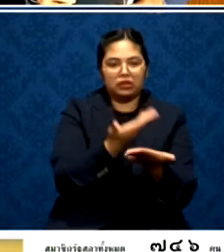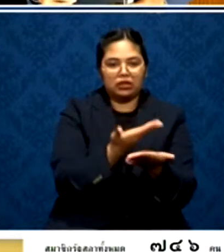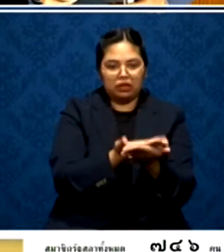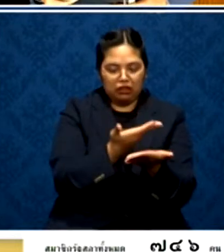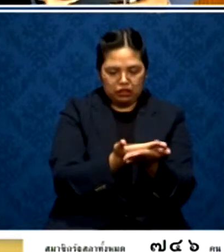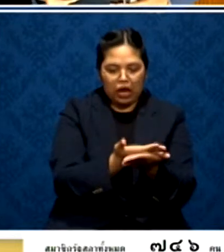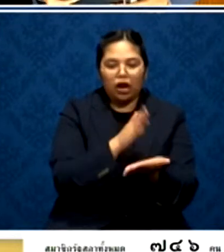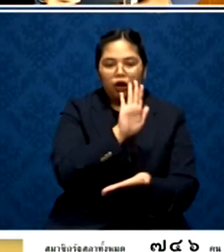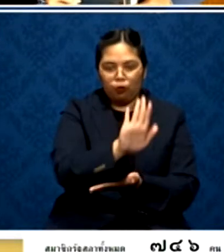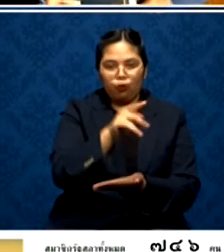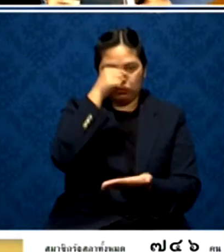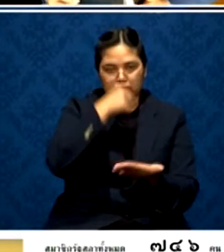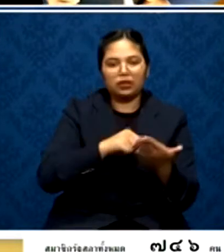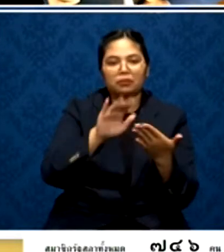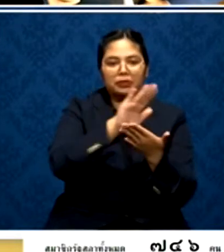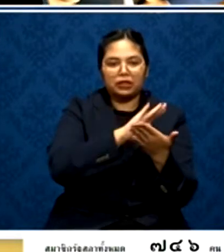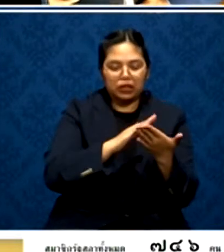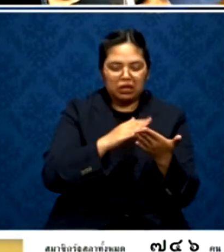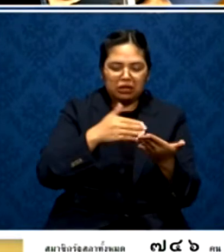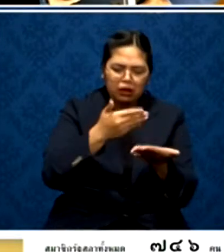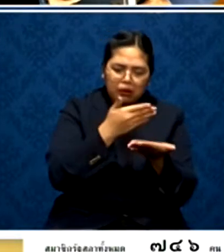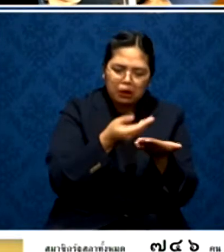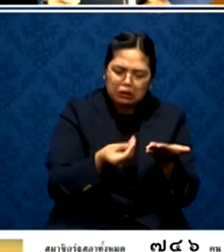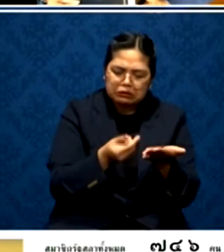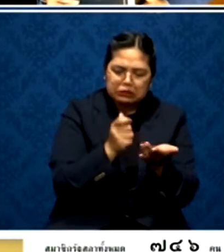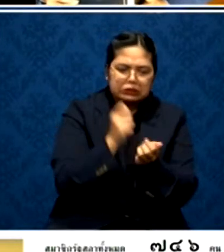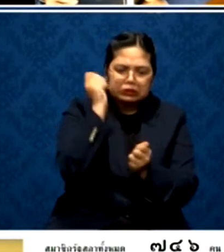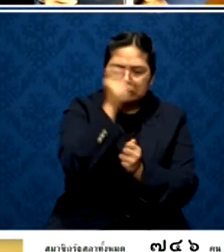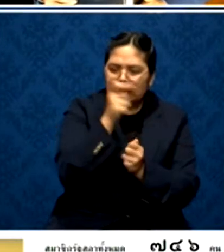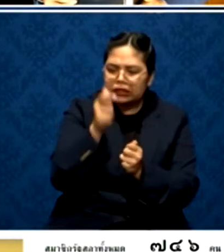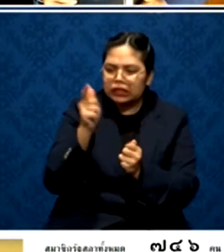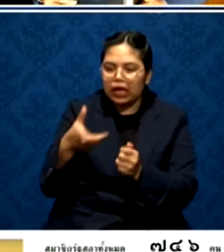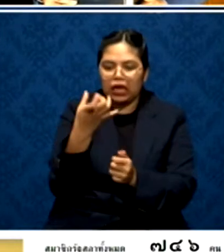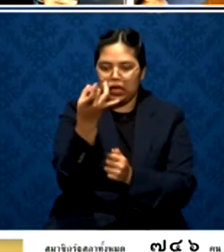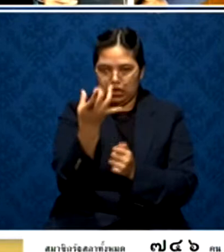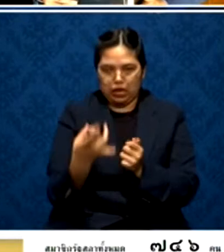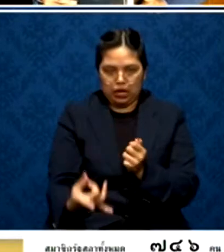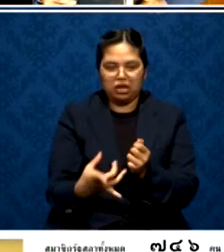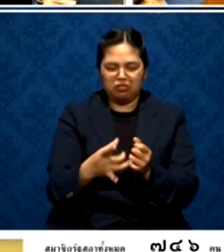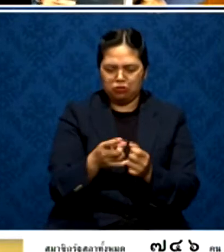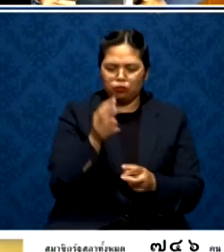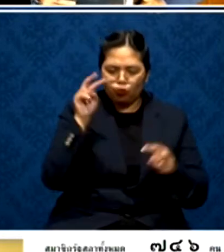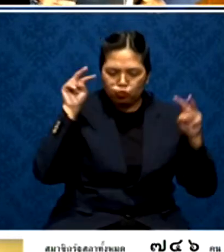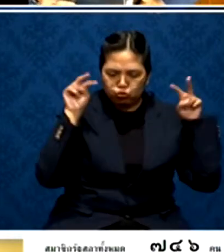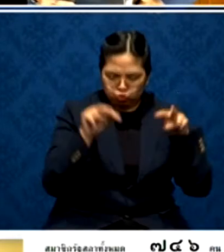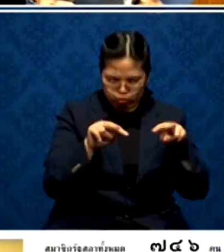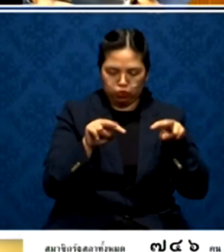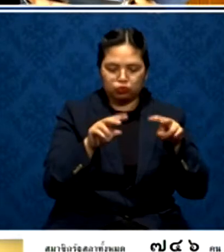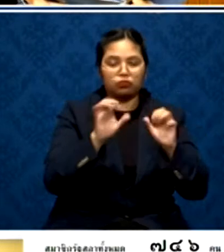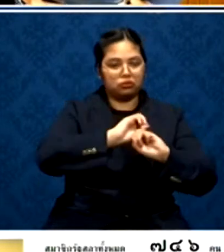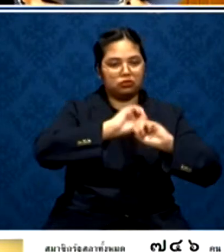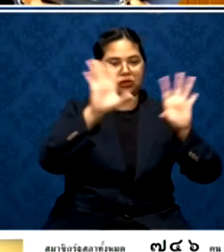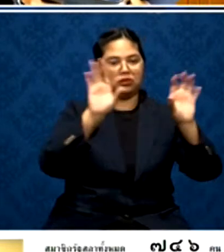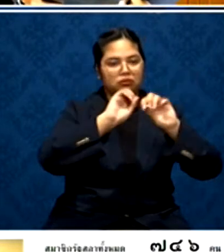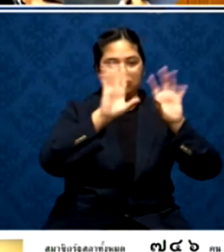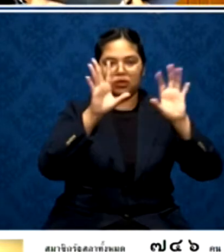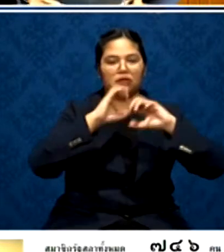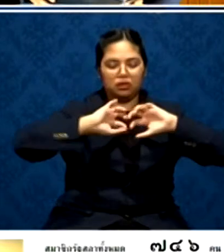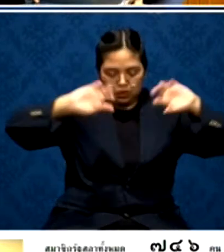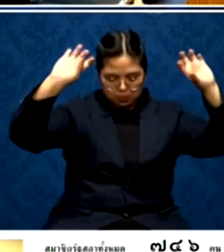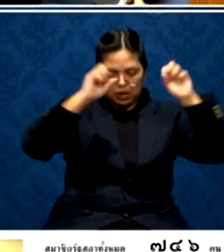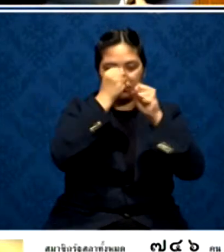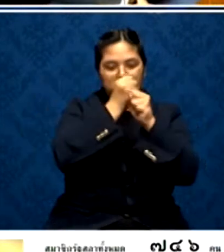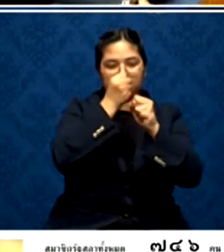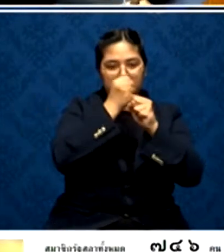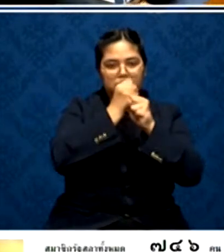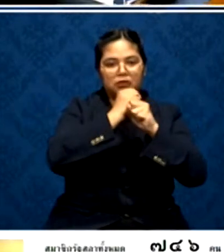คลังของประเทศในด้านการใช้จ่ายรัฐบาลจะดำเนินการใช้จ่ายอย่างเป็นไปอย่างมีประสิทธิภา